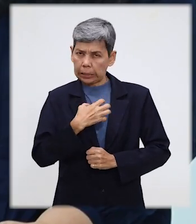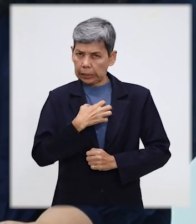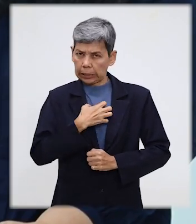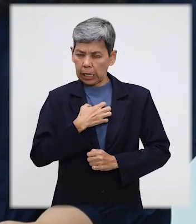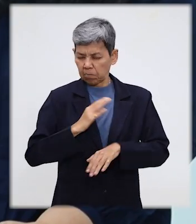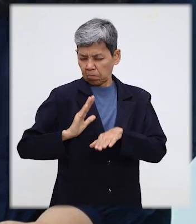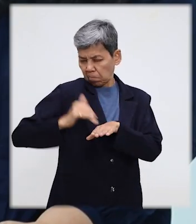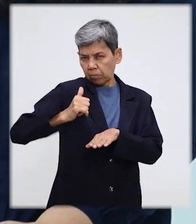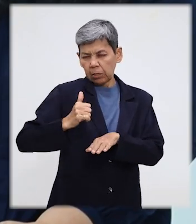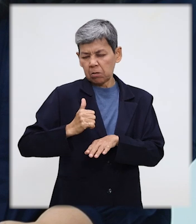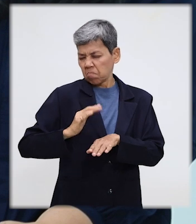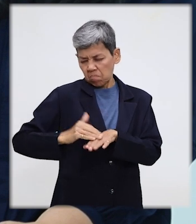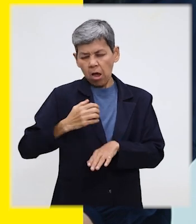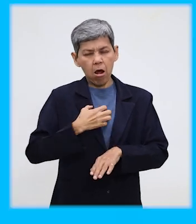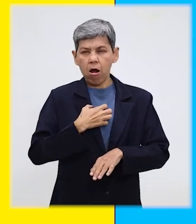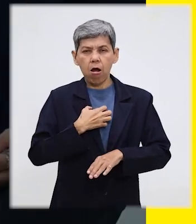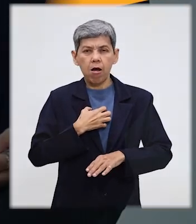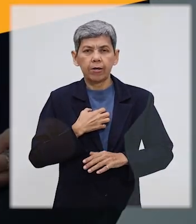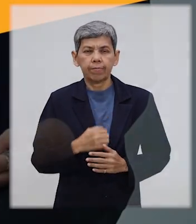ออยากให้เขาเป็นนักชิมมืออาชีพ